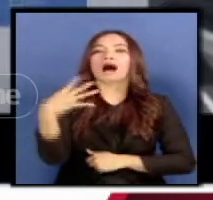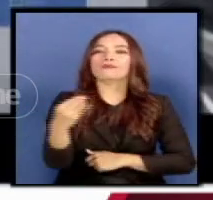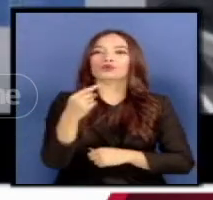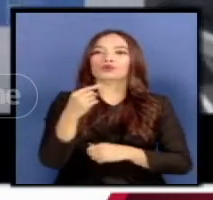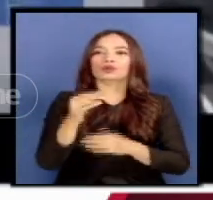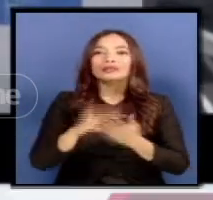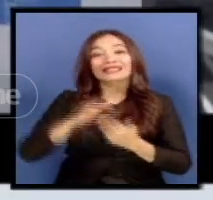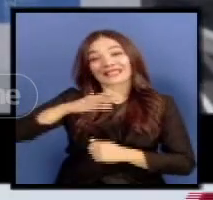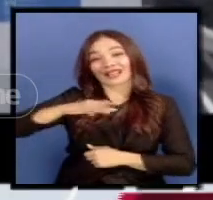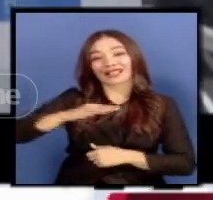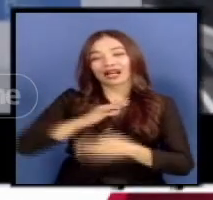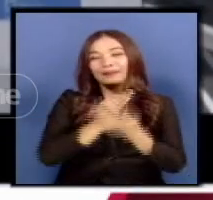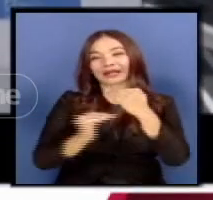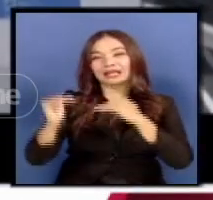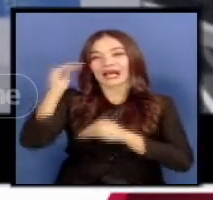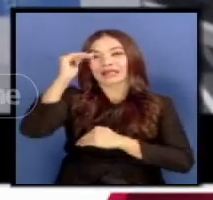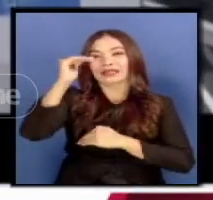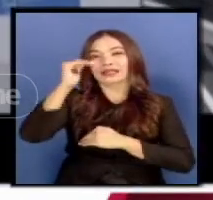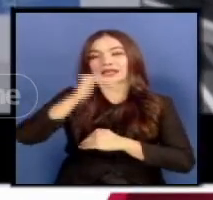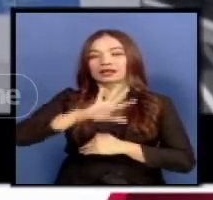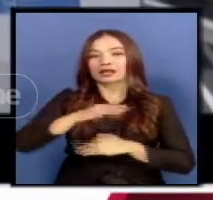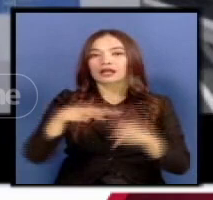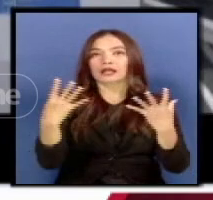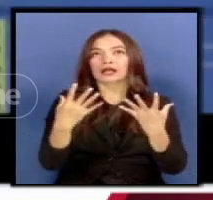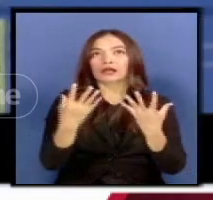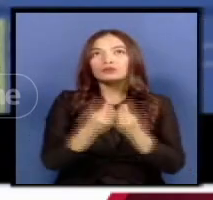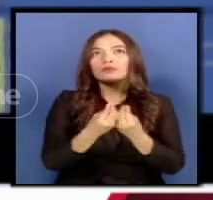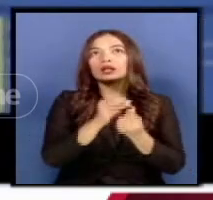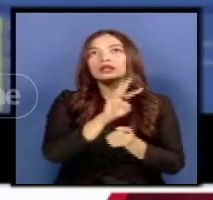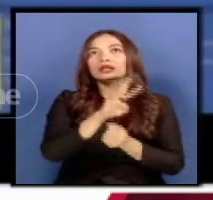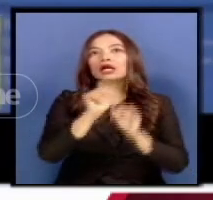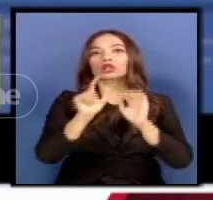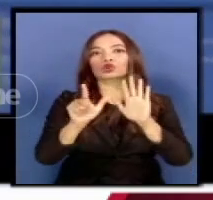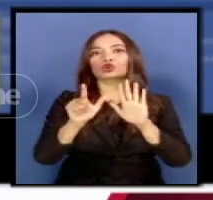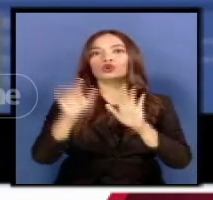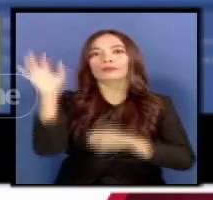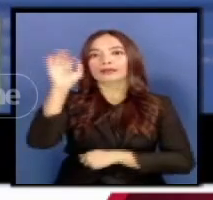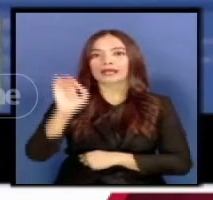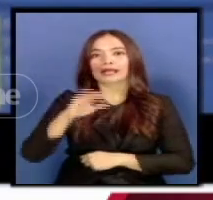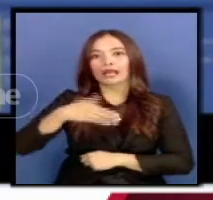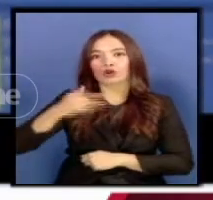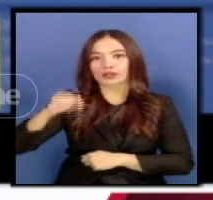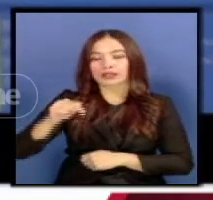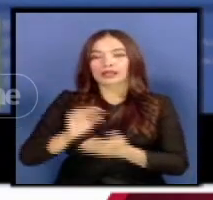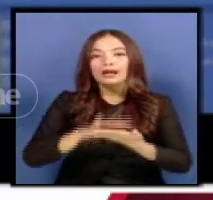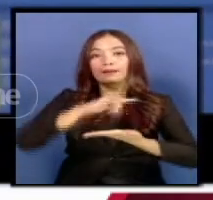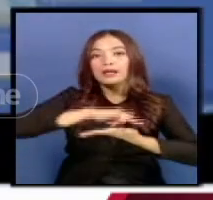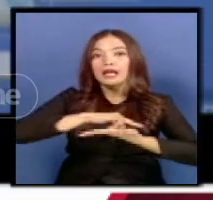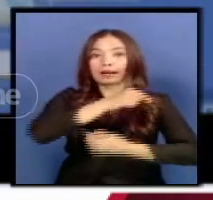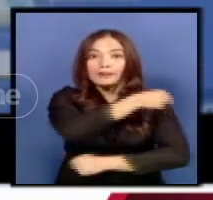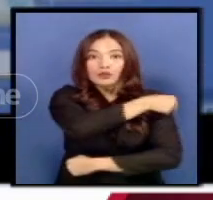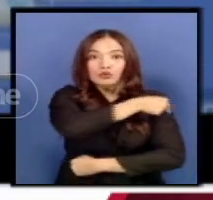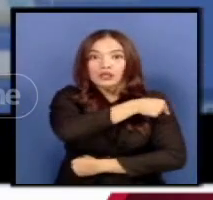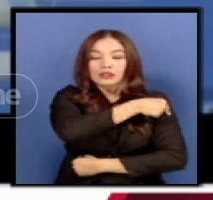diprediksi akan mengalami peningkatan sekitar 37% pada tahun ini, pihak bandara juga